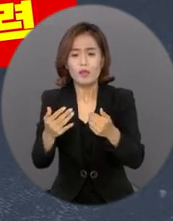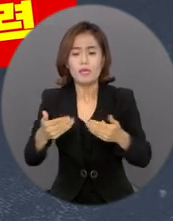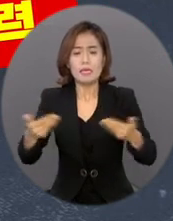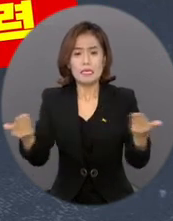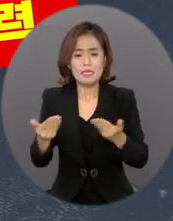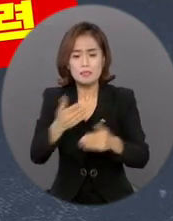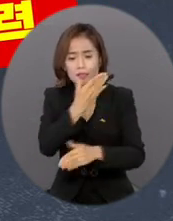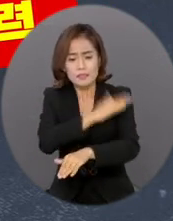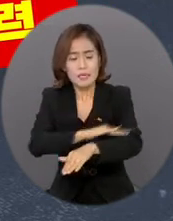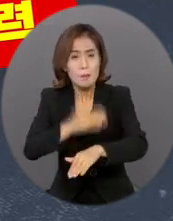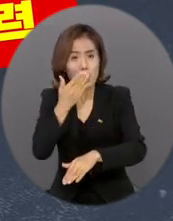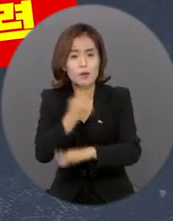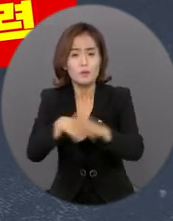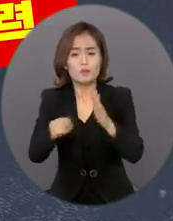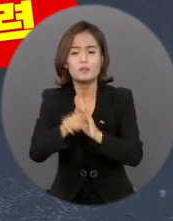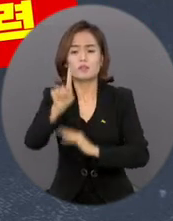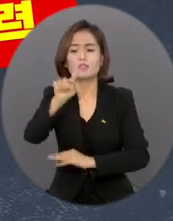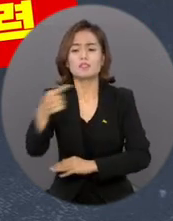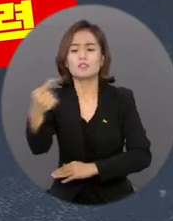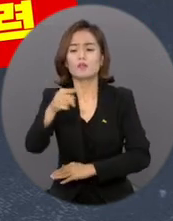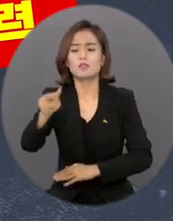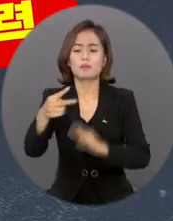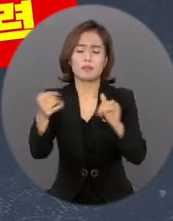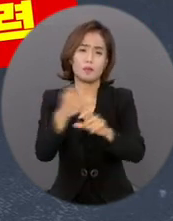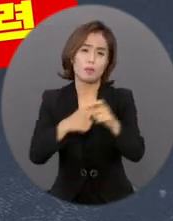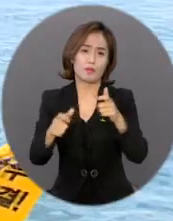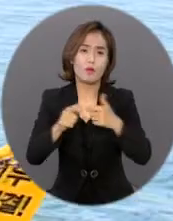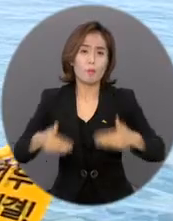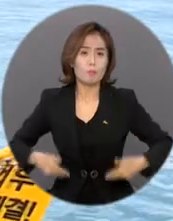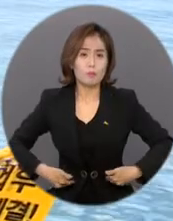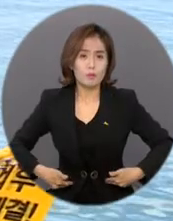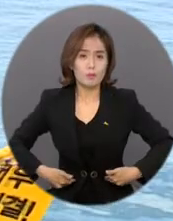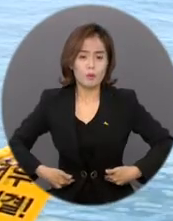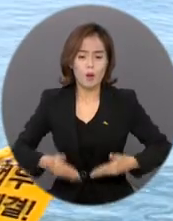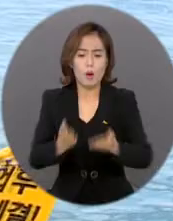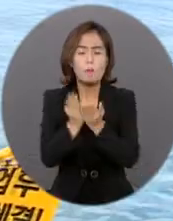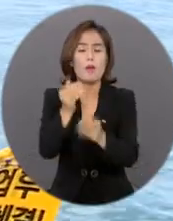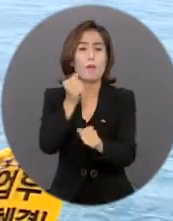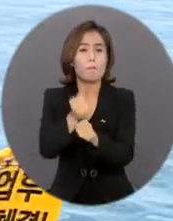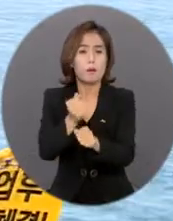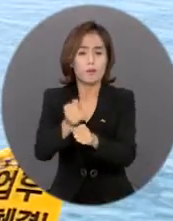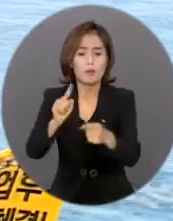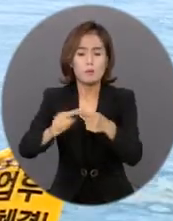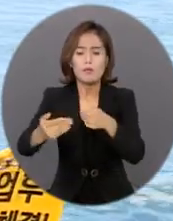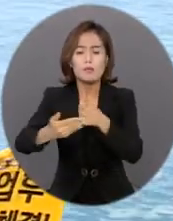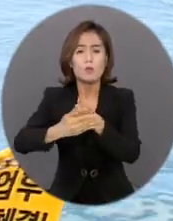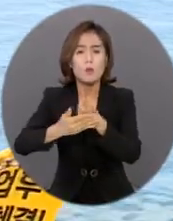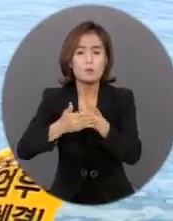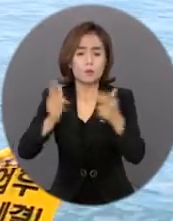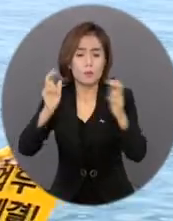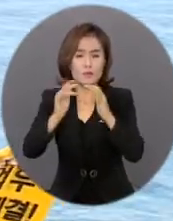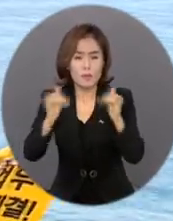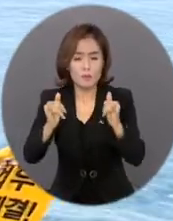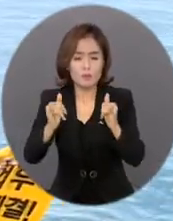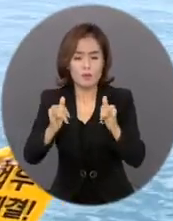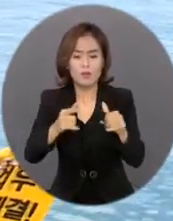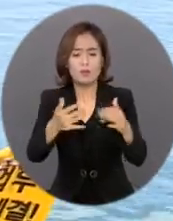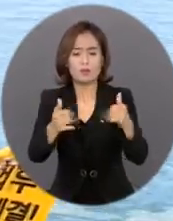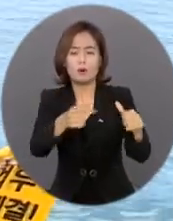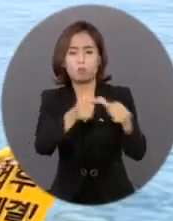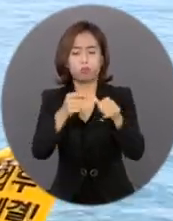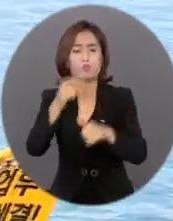위해서는 최소한 1,200명 이상이 더 필요합니다. 조선업 모세혈관인 협력업체의 인력 수급이 걸림돌이